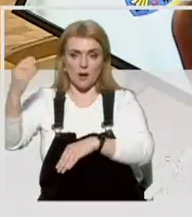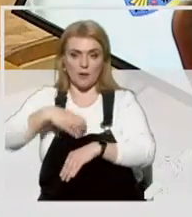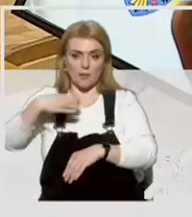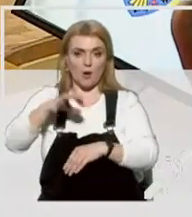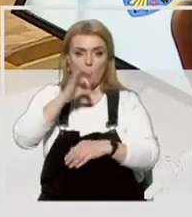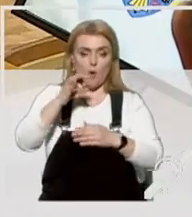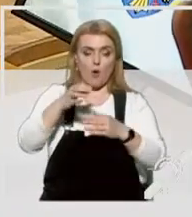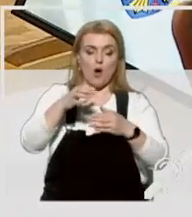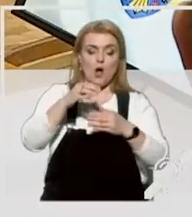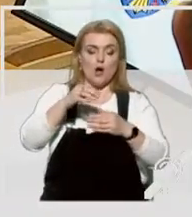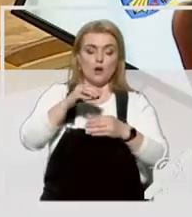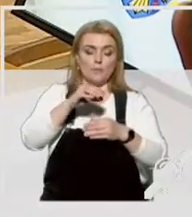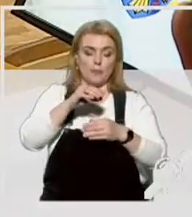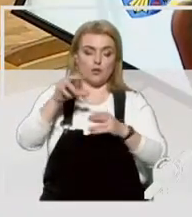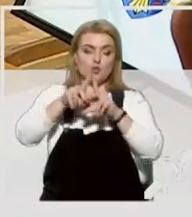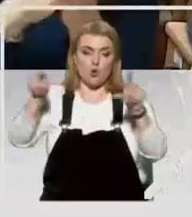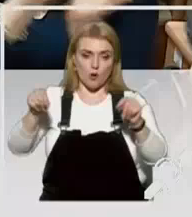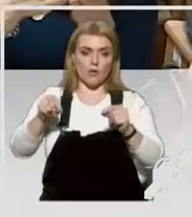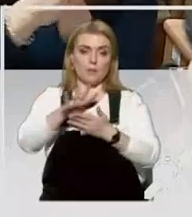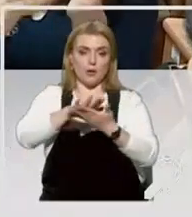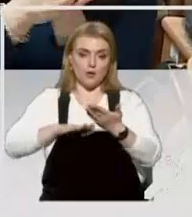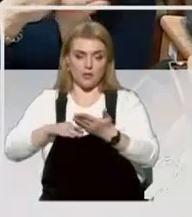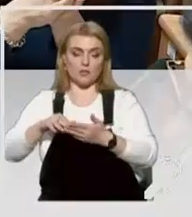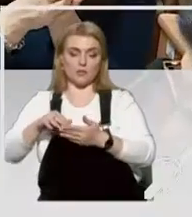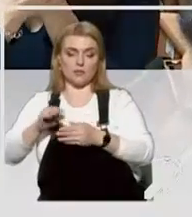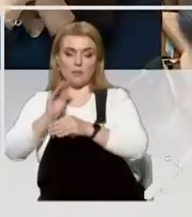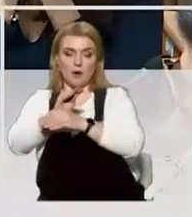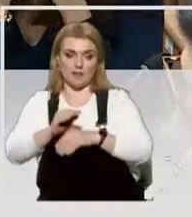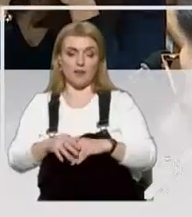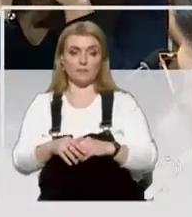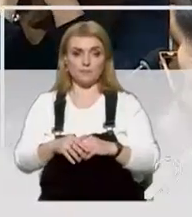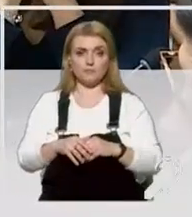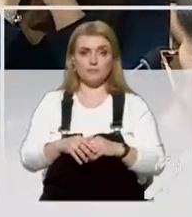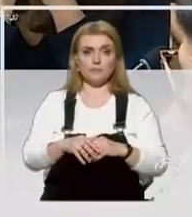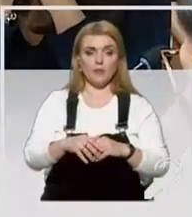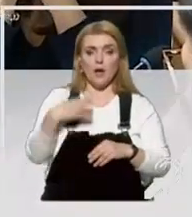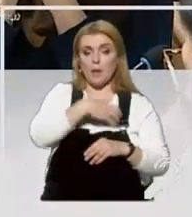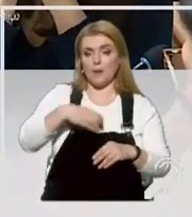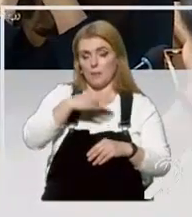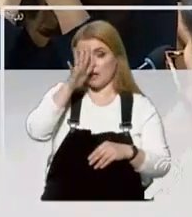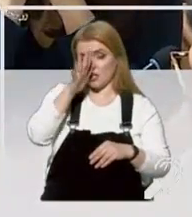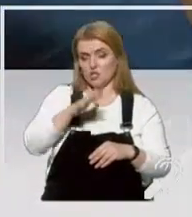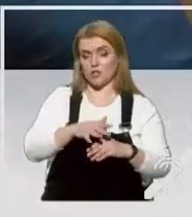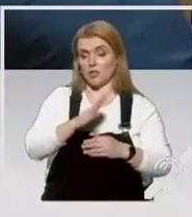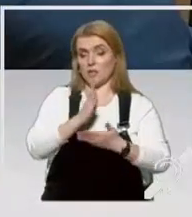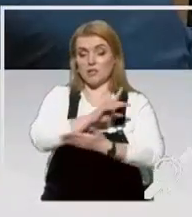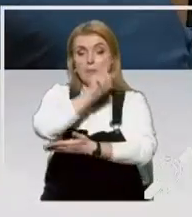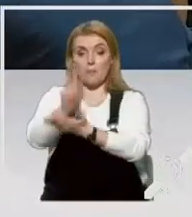privire la grupele cu program prelungit, precum și a dispozițiilor cu privire la asistenții personali. Primăria Chișinău este